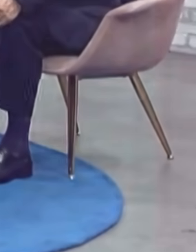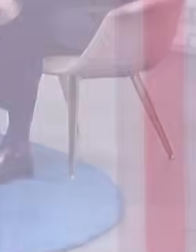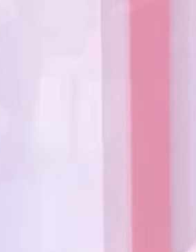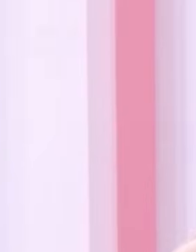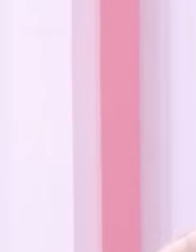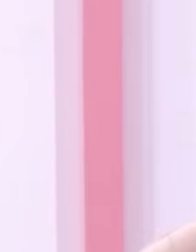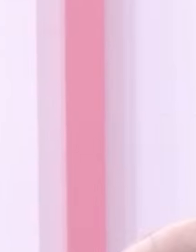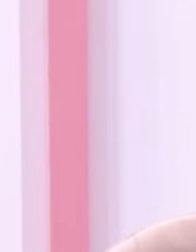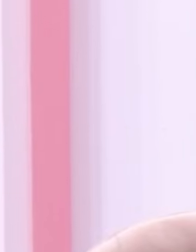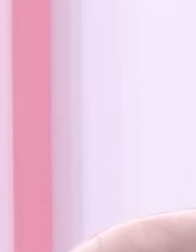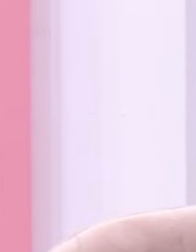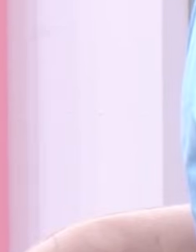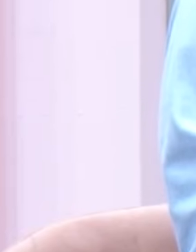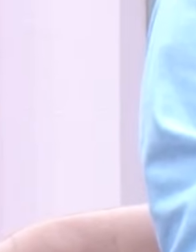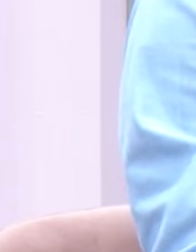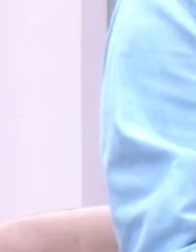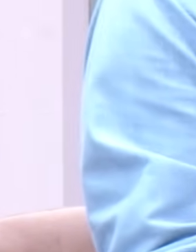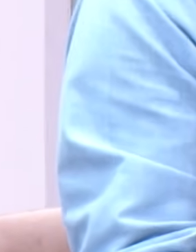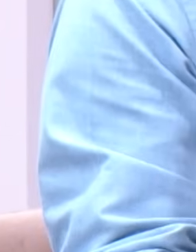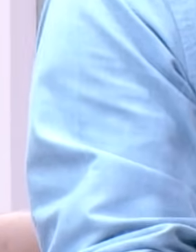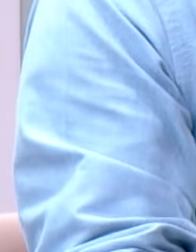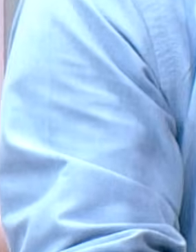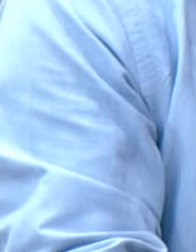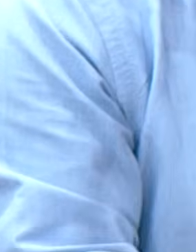주 앞에